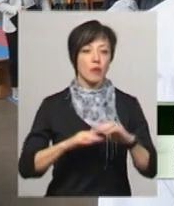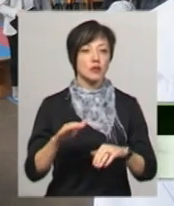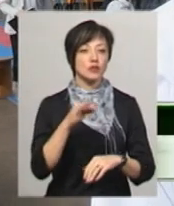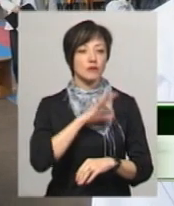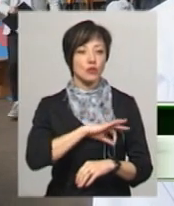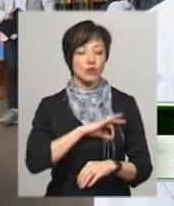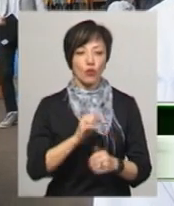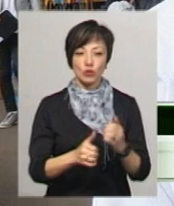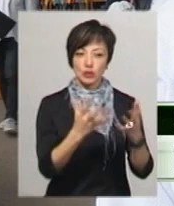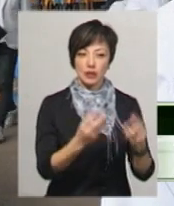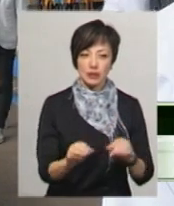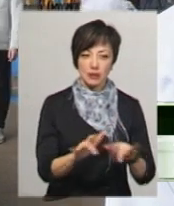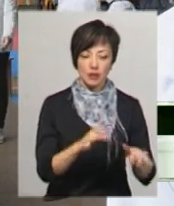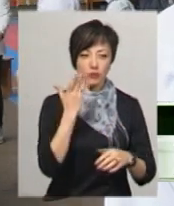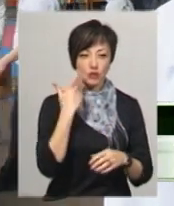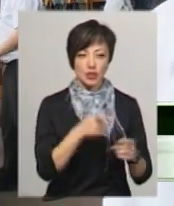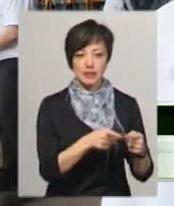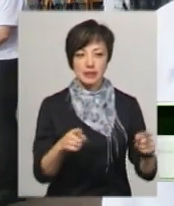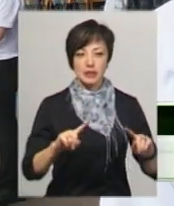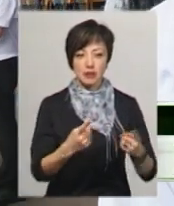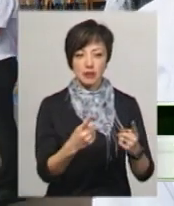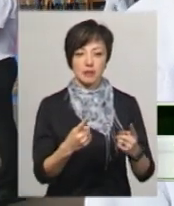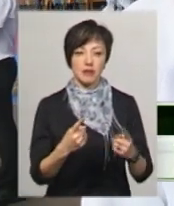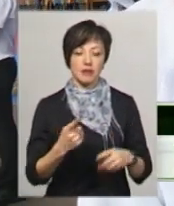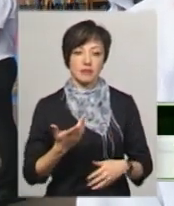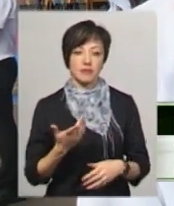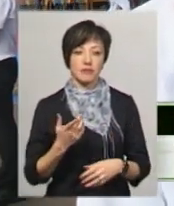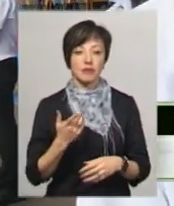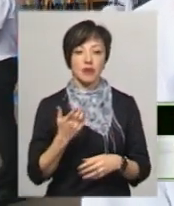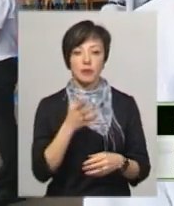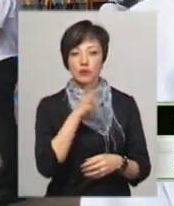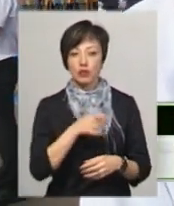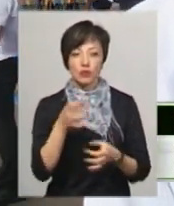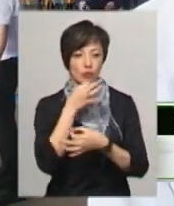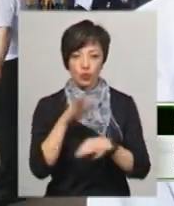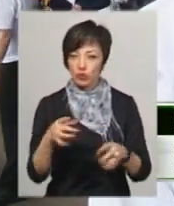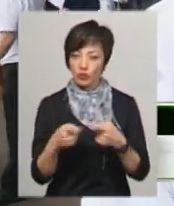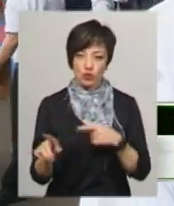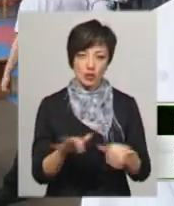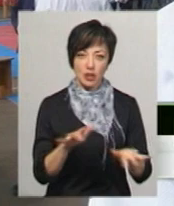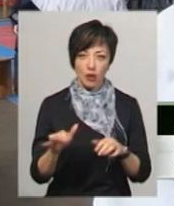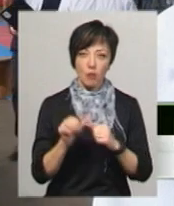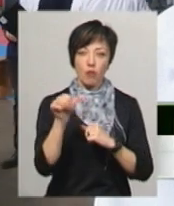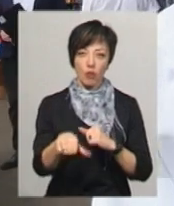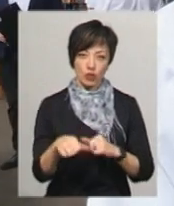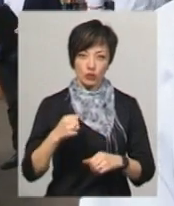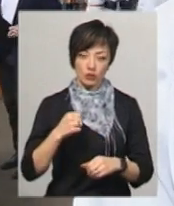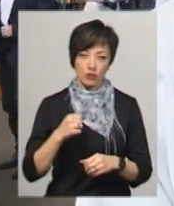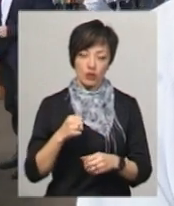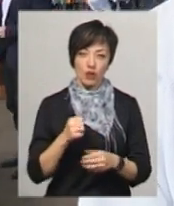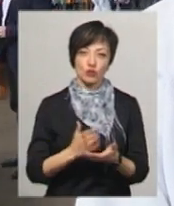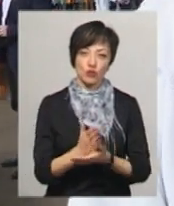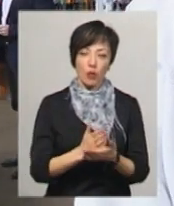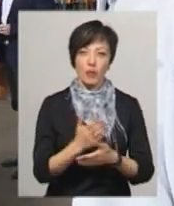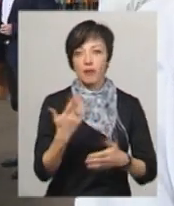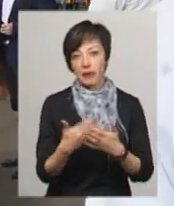використовується як в повсякденній діяльності, під час затримання там, в нарядах, так і під час будь-якої іншої діяльності поза службовими обов'язками. На